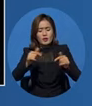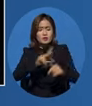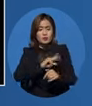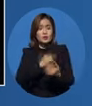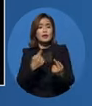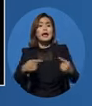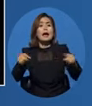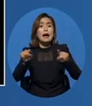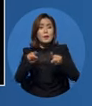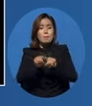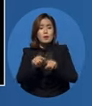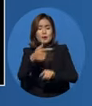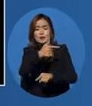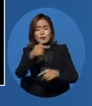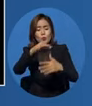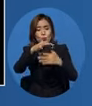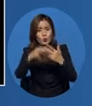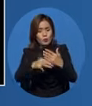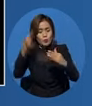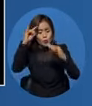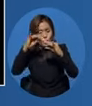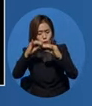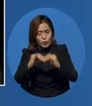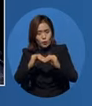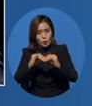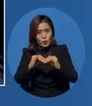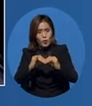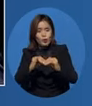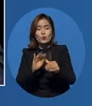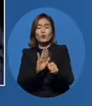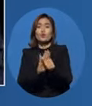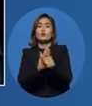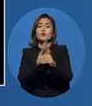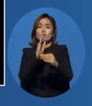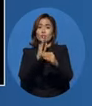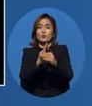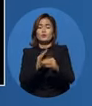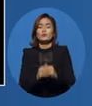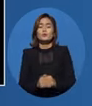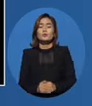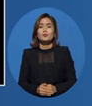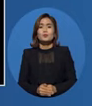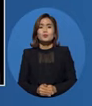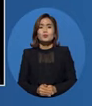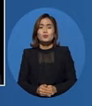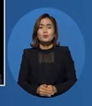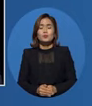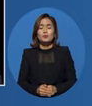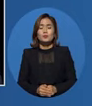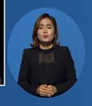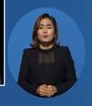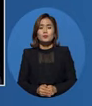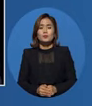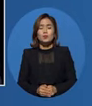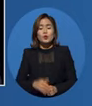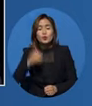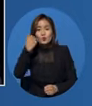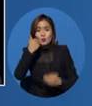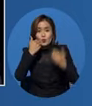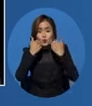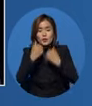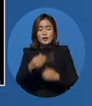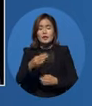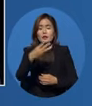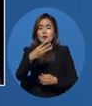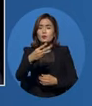엄청난 프로젝트로 공감을 하고 지금까지 형질을 의 가 족 마 실행을 해 가고 있다는 말씀을 2군 아직 상점 0 어깨까지